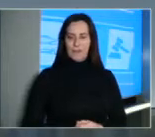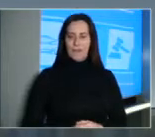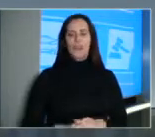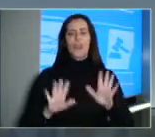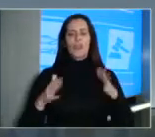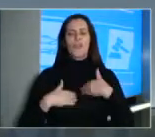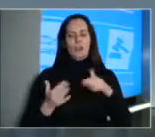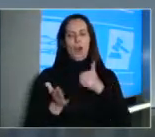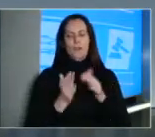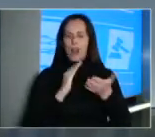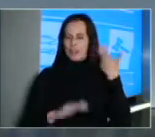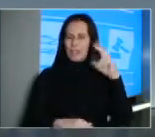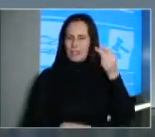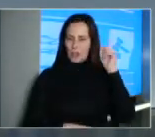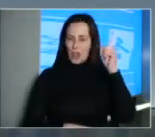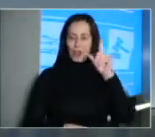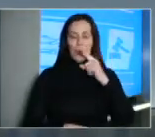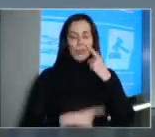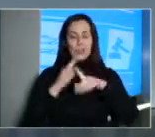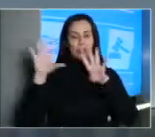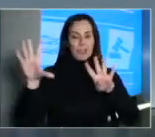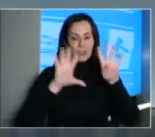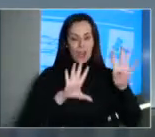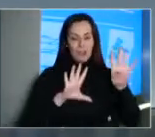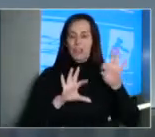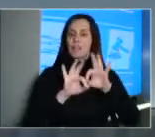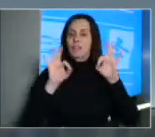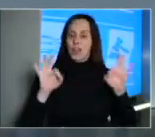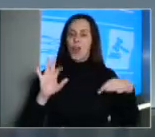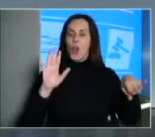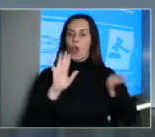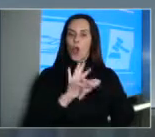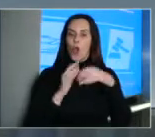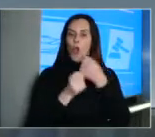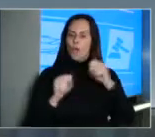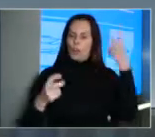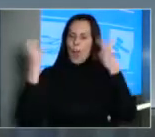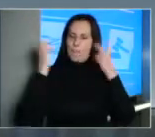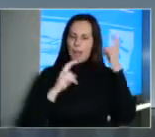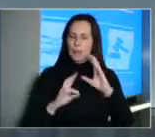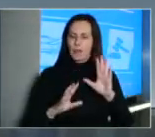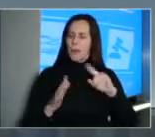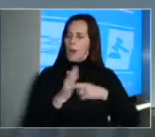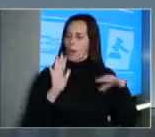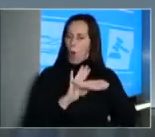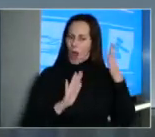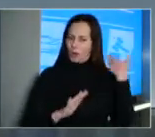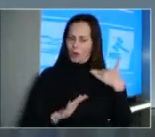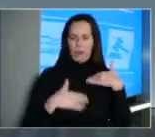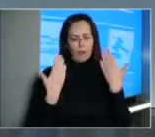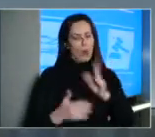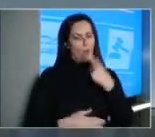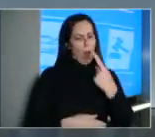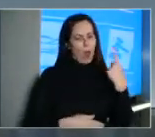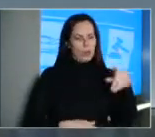טוב, אנחנו אוי. ממשיכים. לפני 20 שנה, ב-1999, נכנס לתוקפו חוק חופש המידע. מטרת החוק הייתה לאפשר לכל